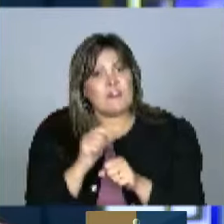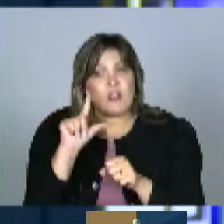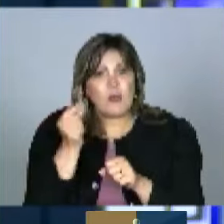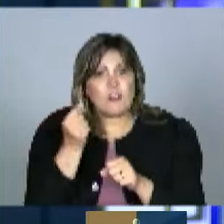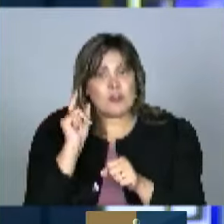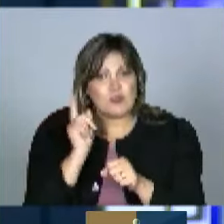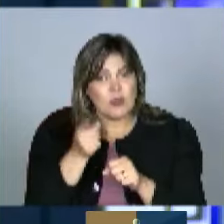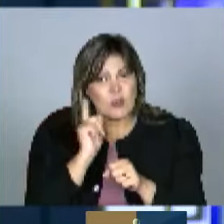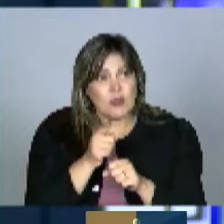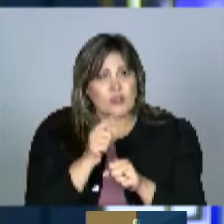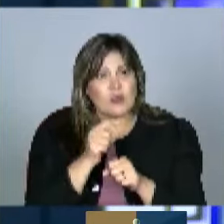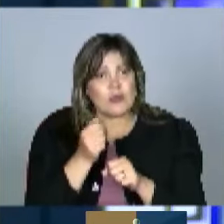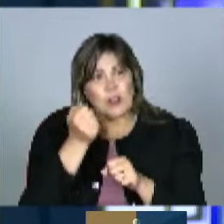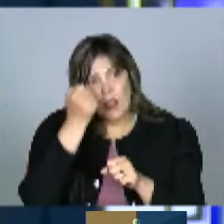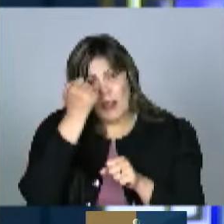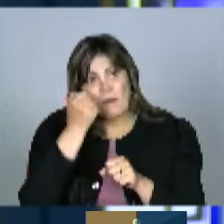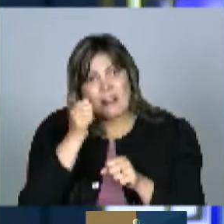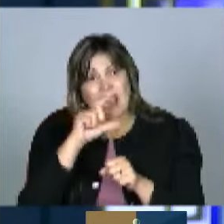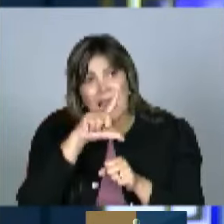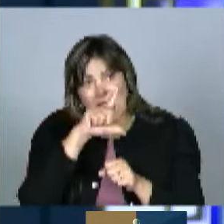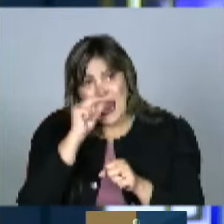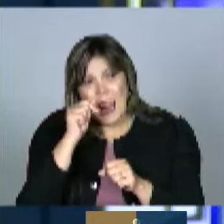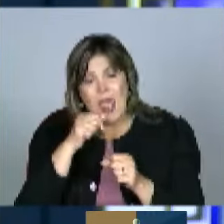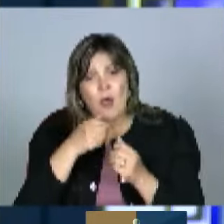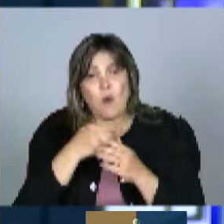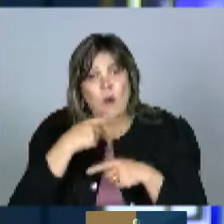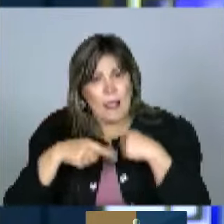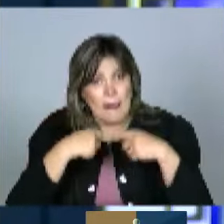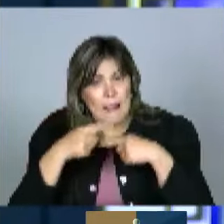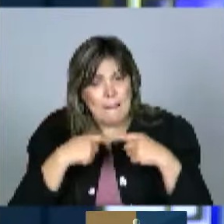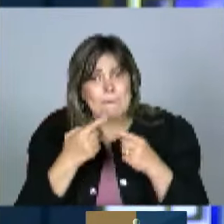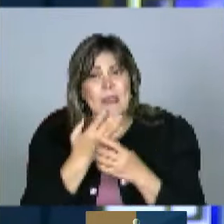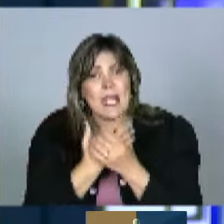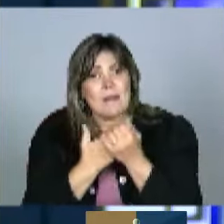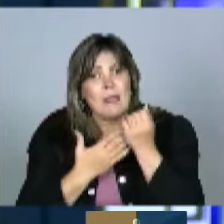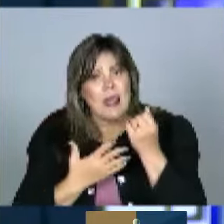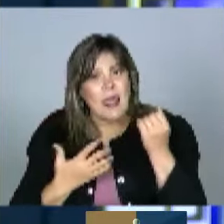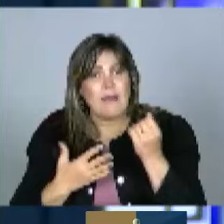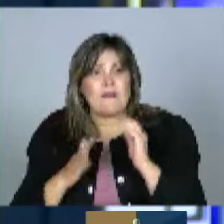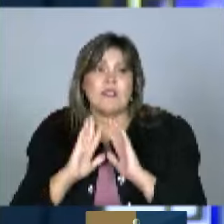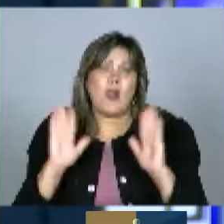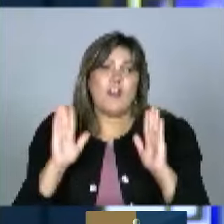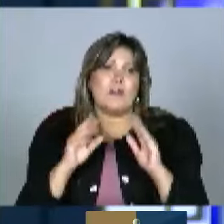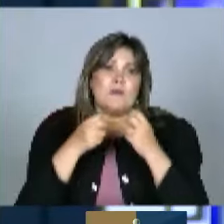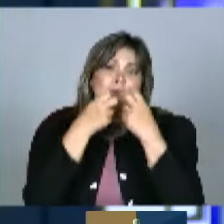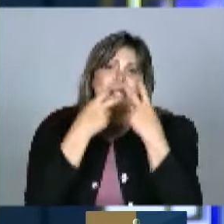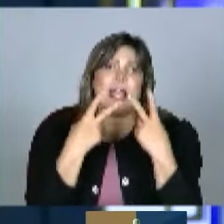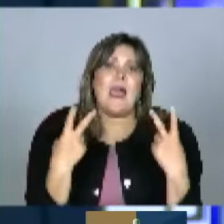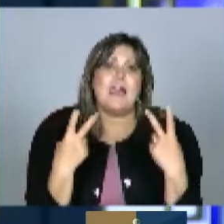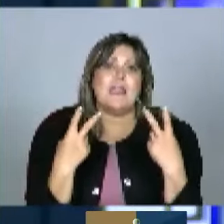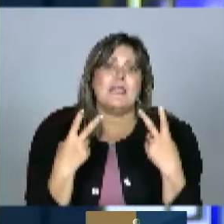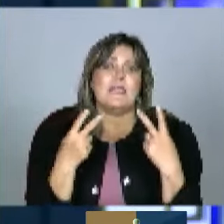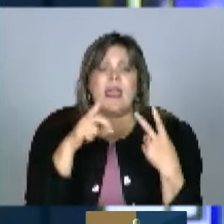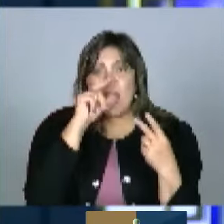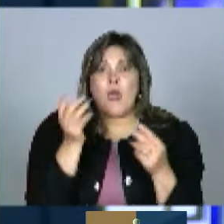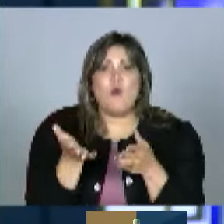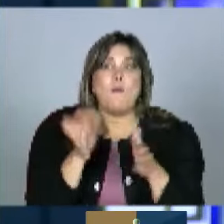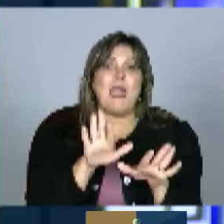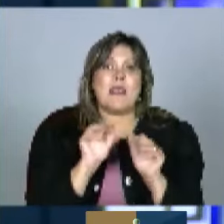1511 2002 اذا كان امتد للحفيد خلاص ينتهي اما حكايه